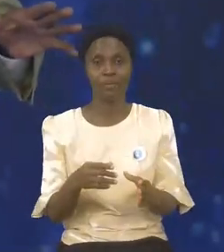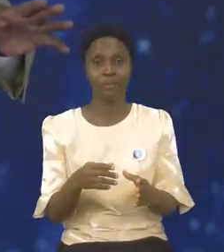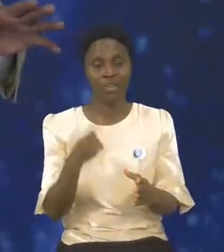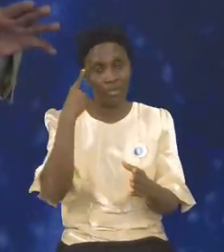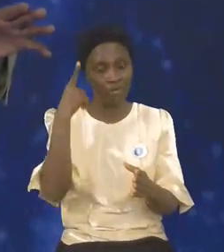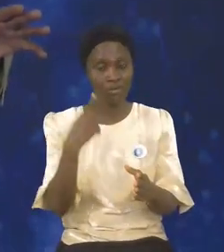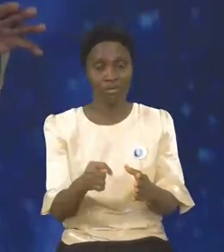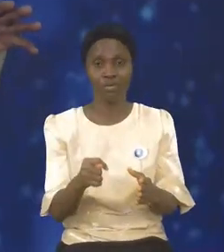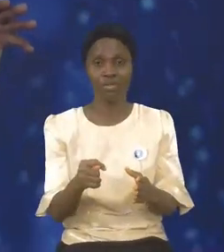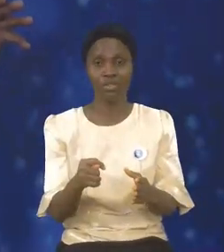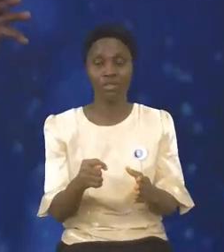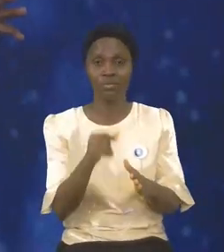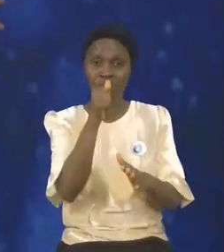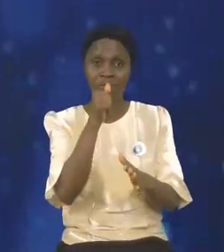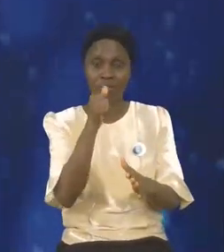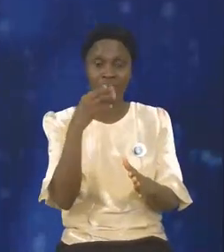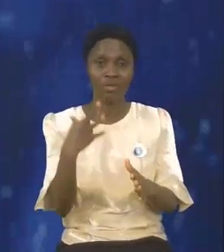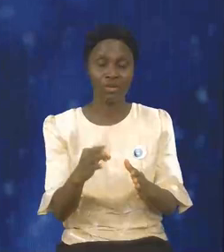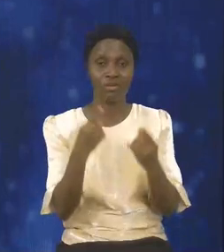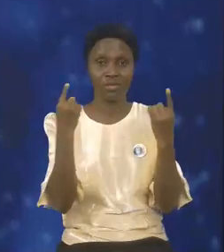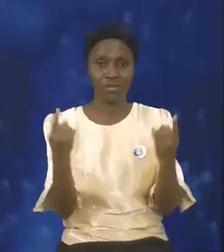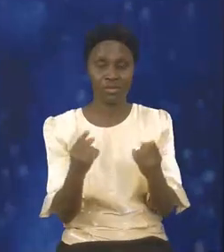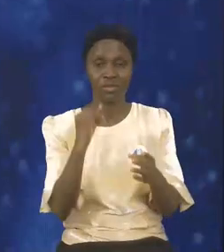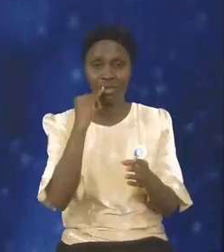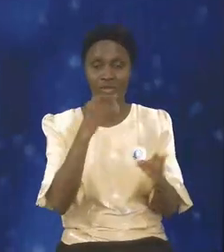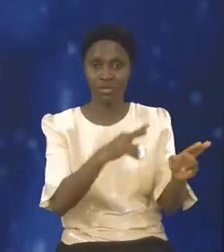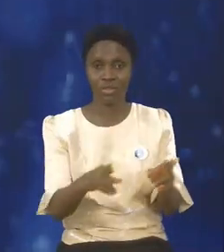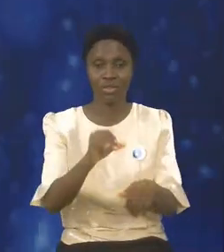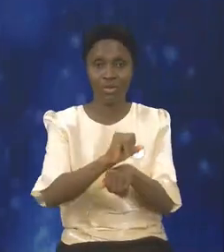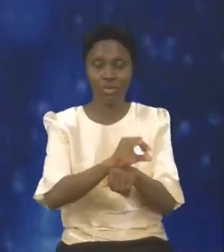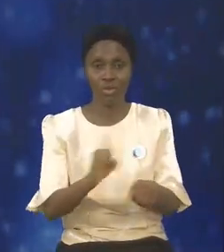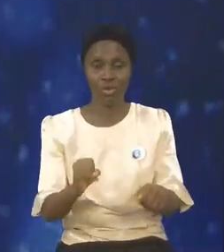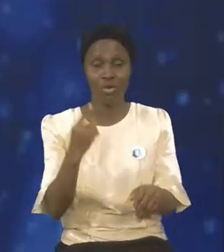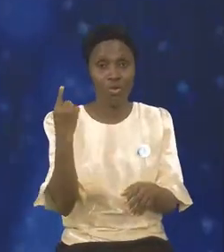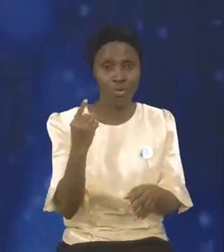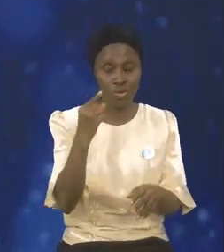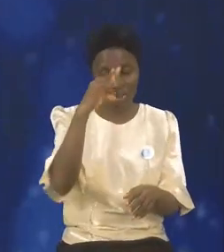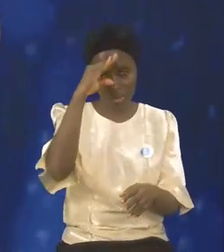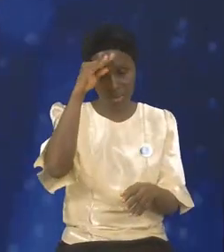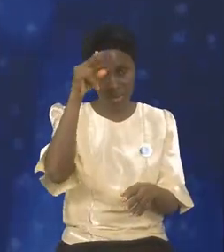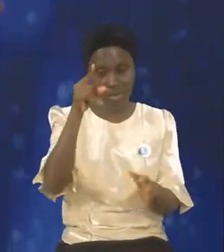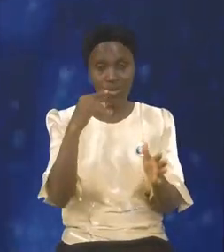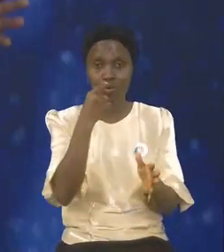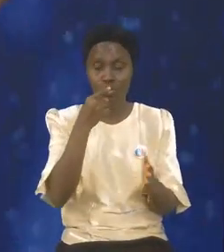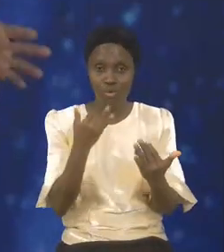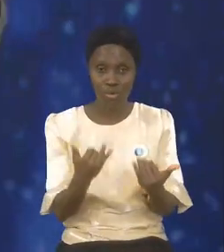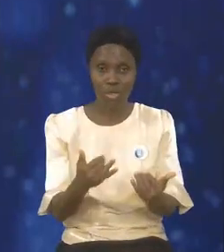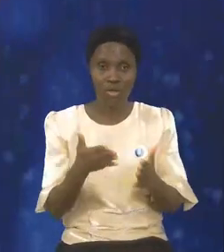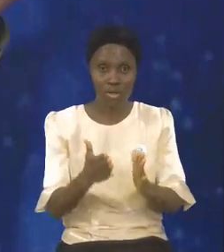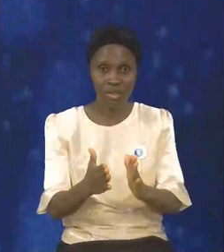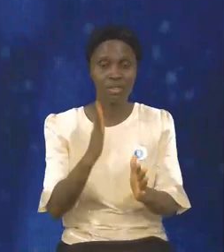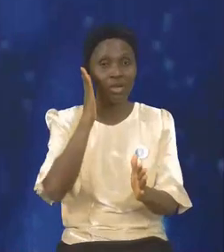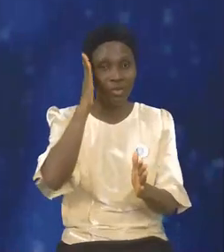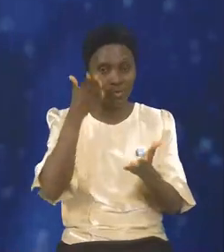qu'en son temps. Le verset 7 dit, car le mystère de l'iniquité agit déjà.